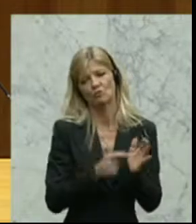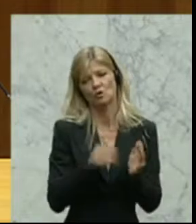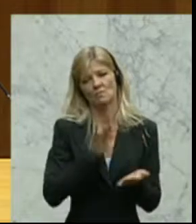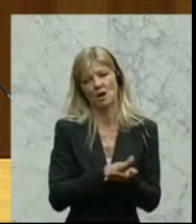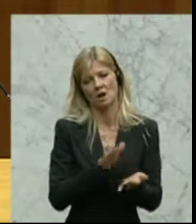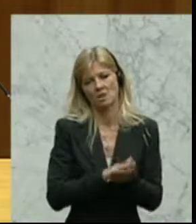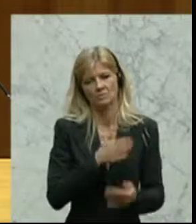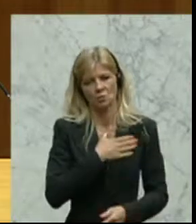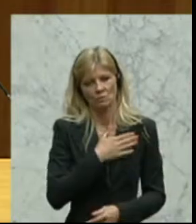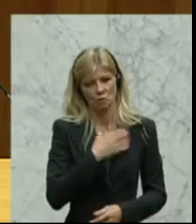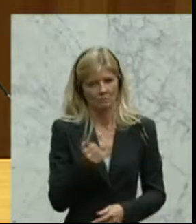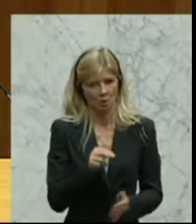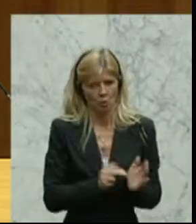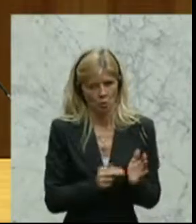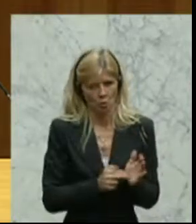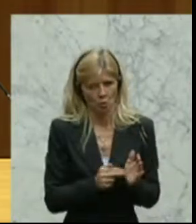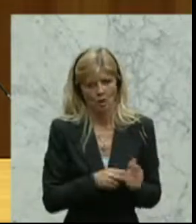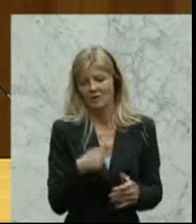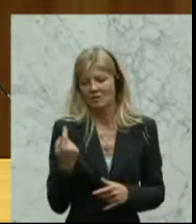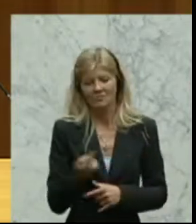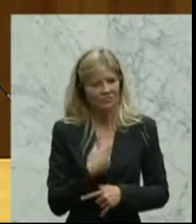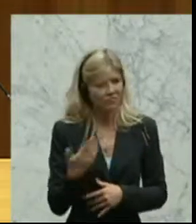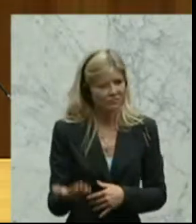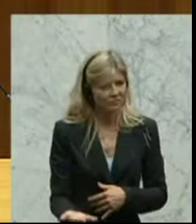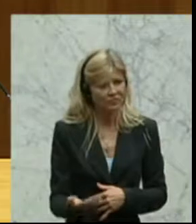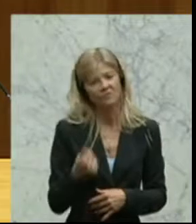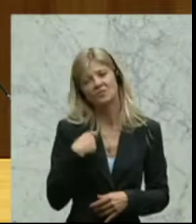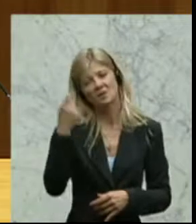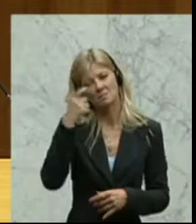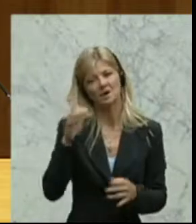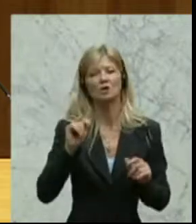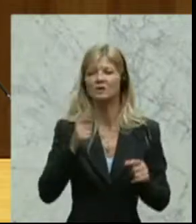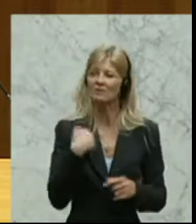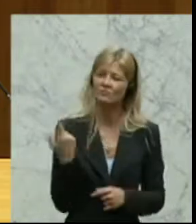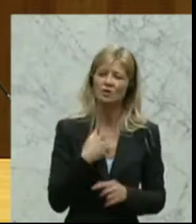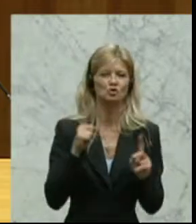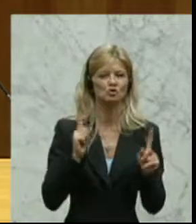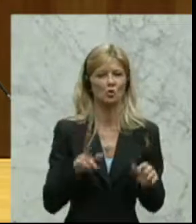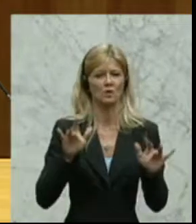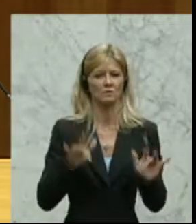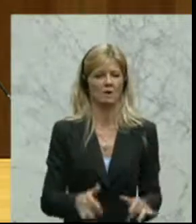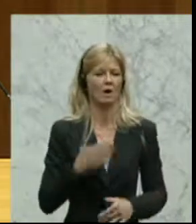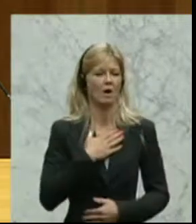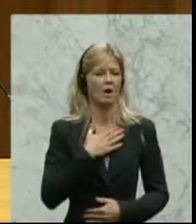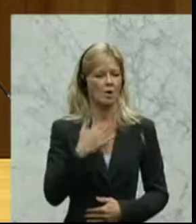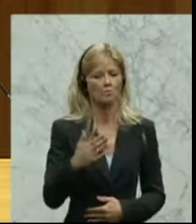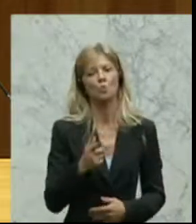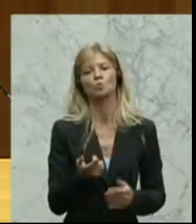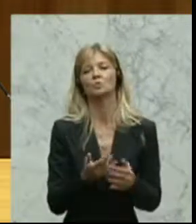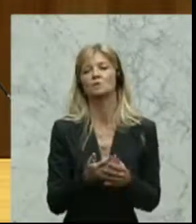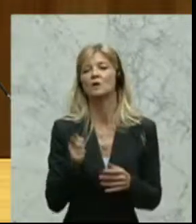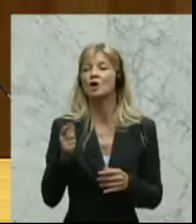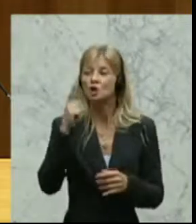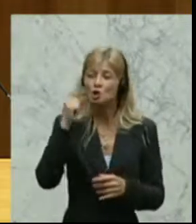sind der Ansicht, wir sollten endlich den Mut haben, die Herausforderungen im Steuer- und Abgabensystem aktiv anzugehen und